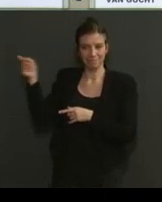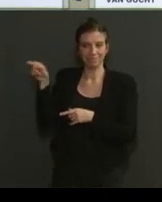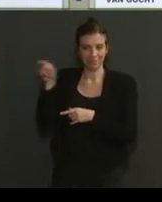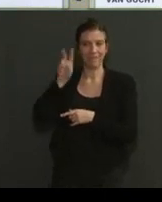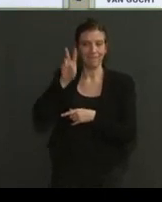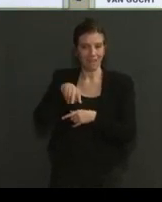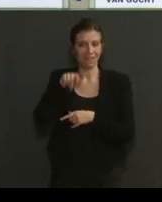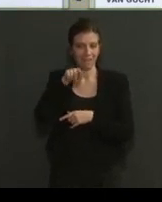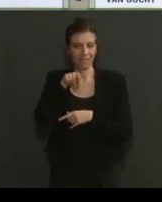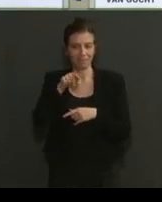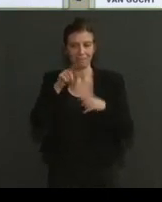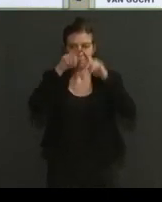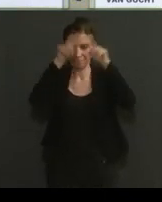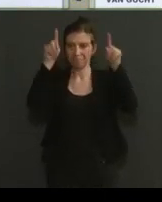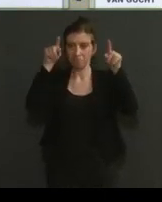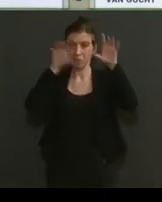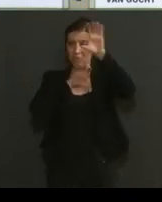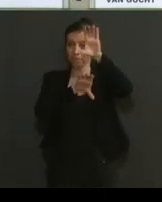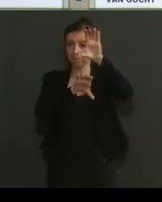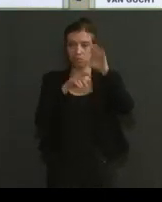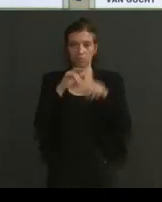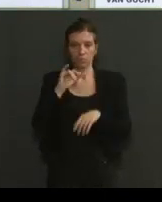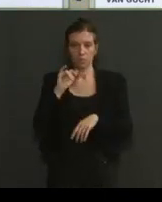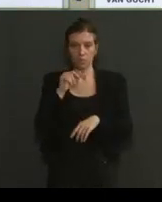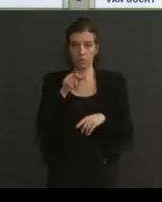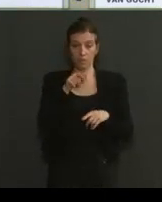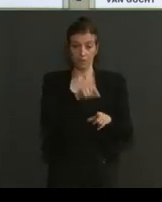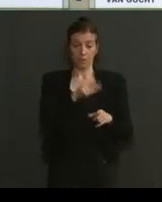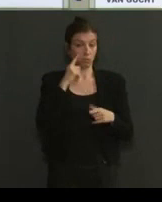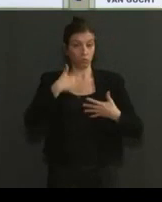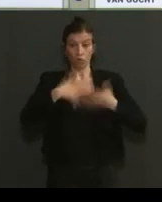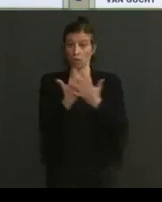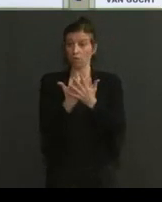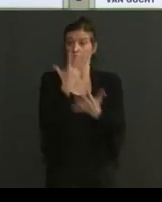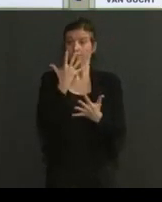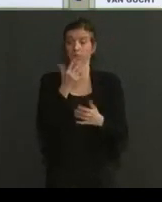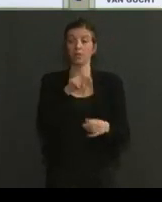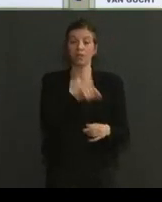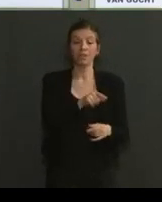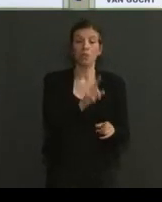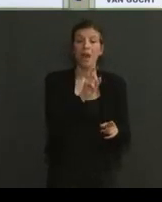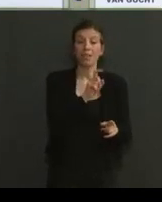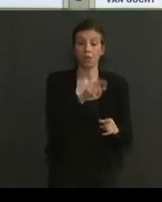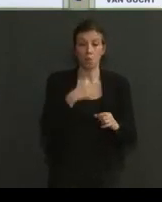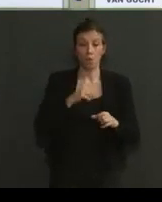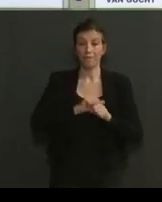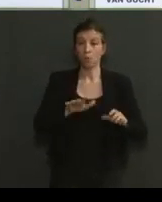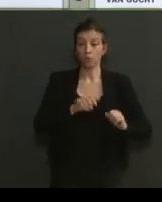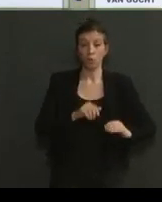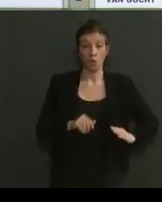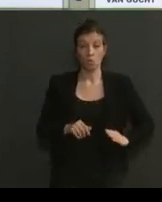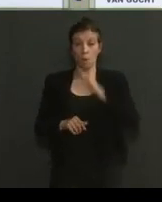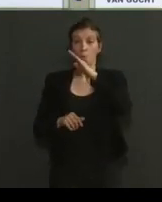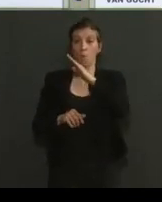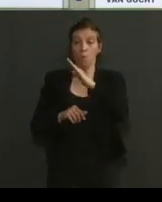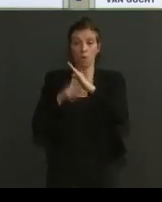toeneemt vanaf begin september of vanaf half september, met een piek op begin november, om dan weer